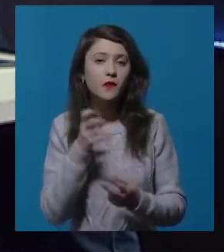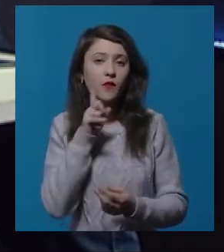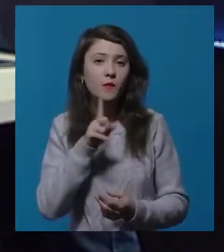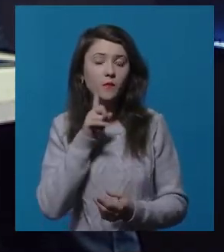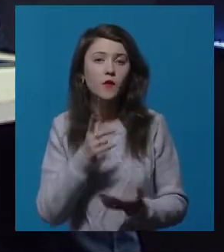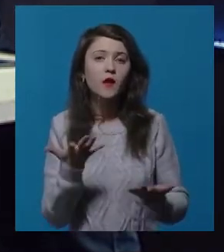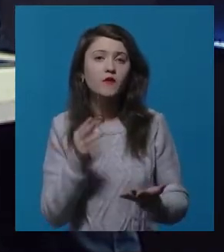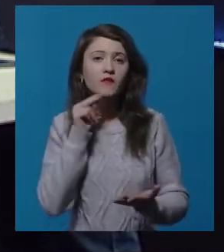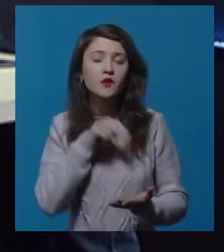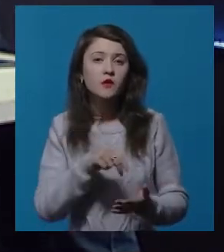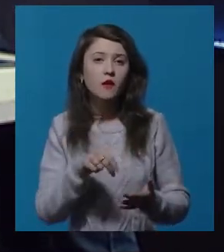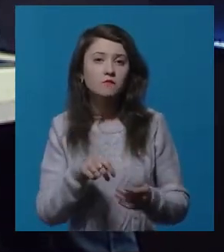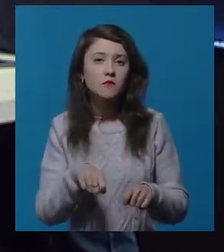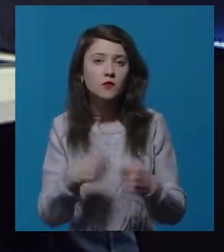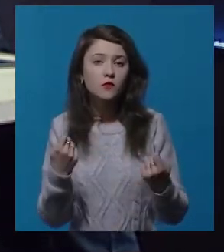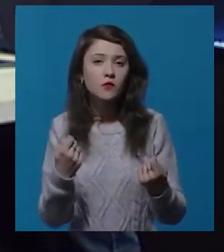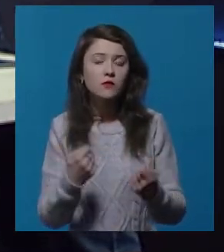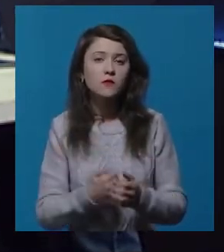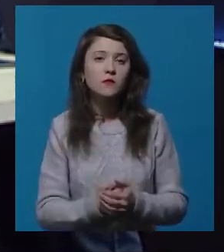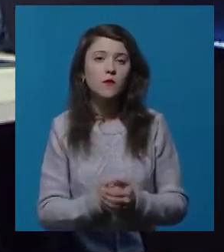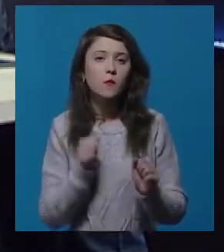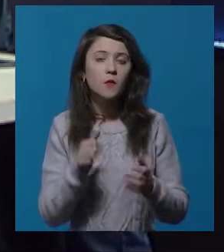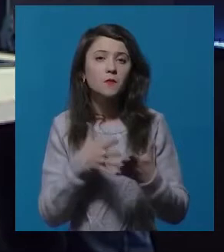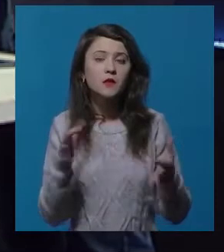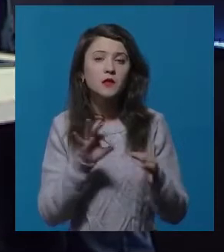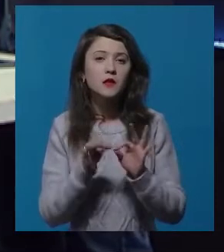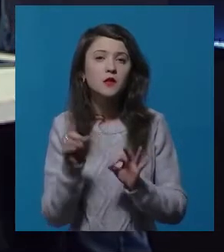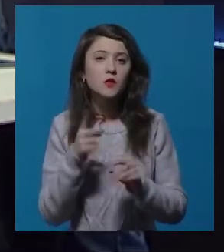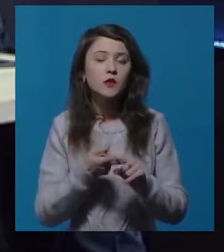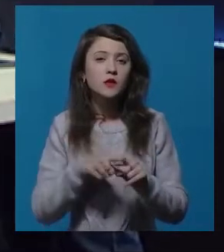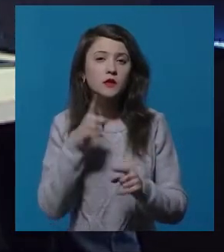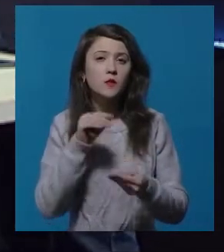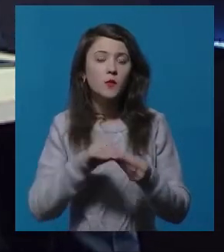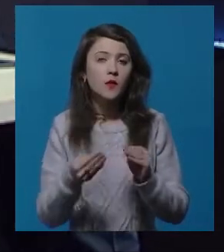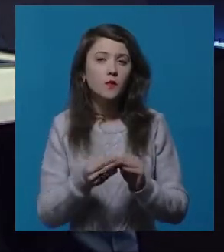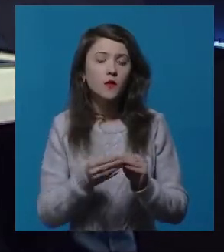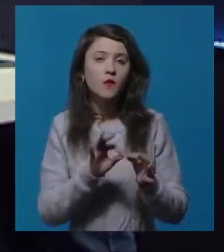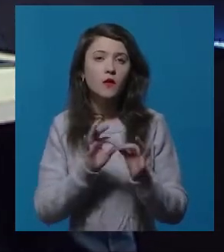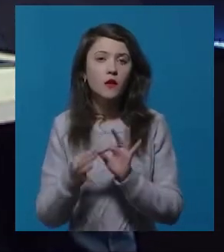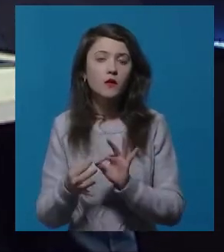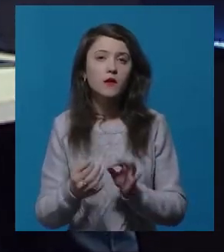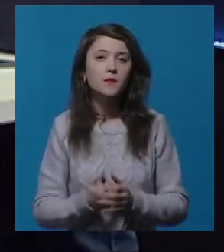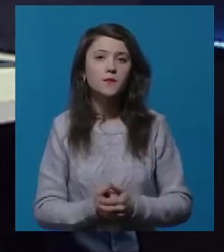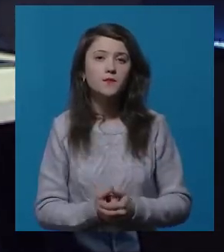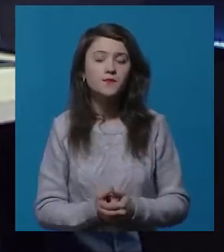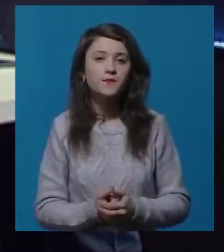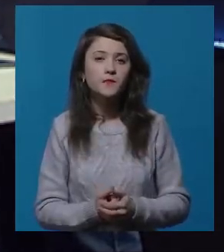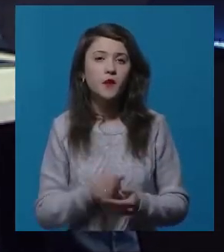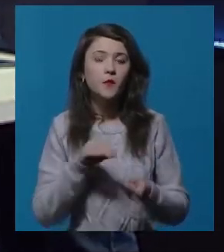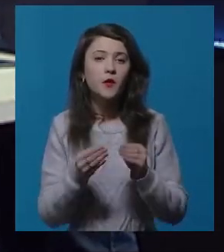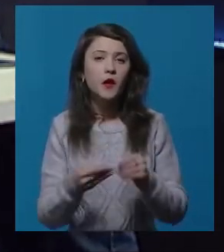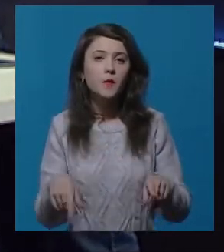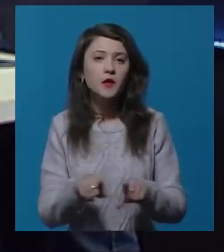вчиняють злочини і так далі. І можна більш детально? Та що це за проблеми, власне, конкретики хочеться? Проблеми такі,